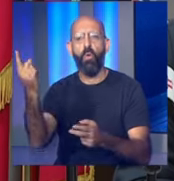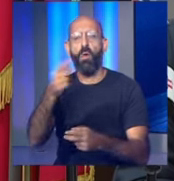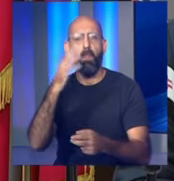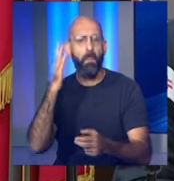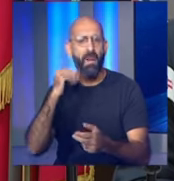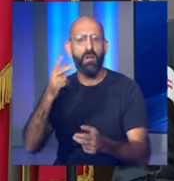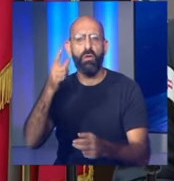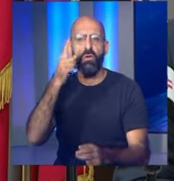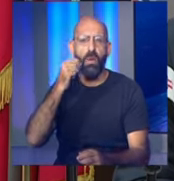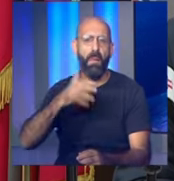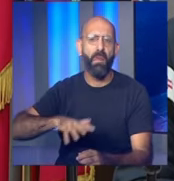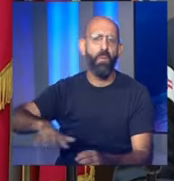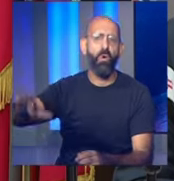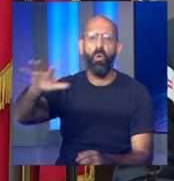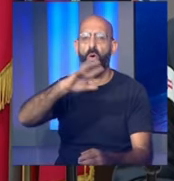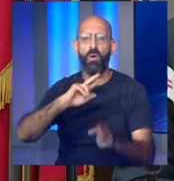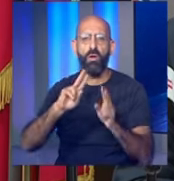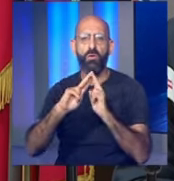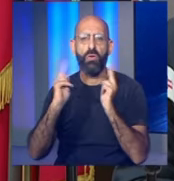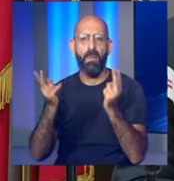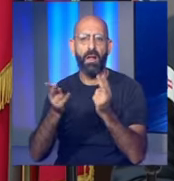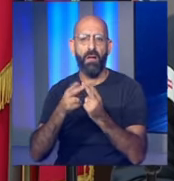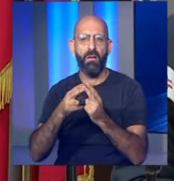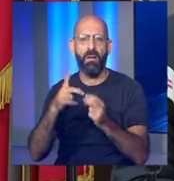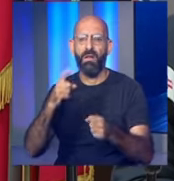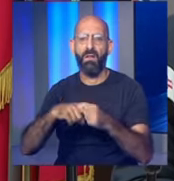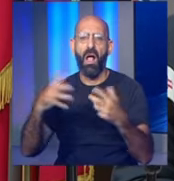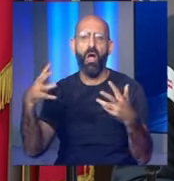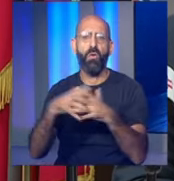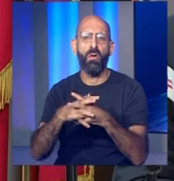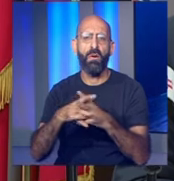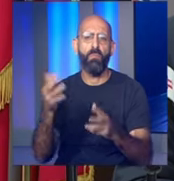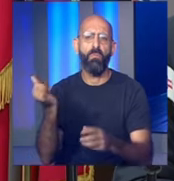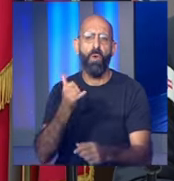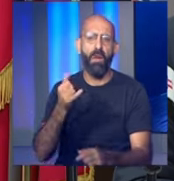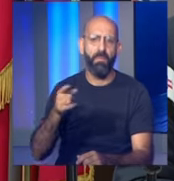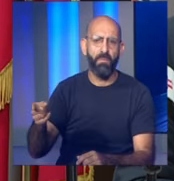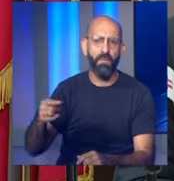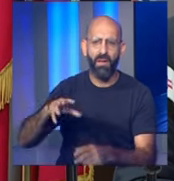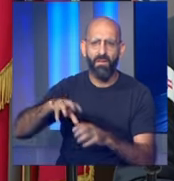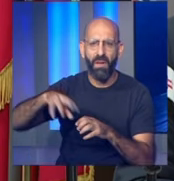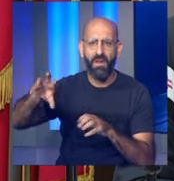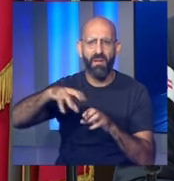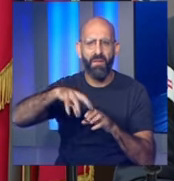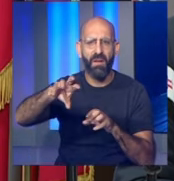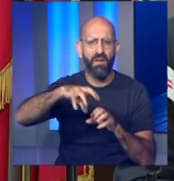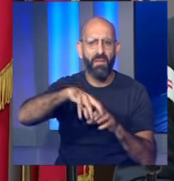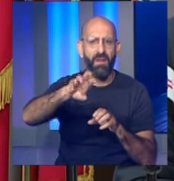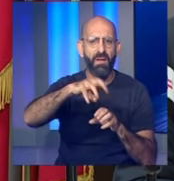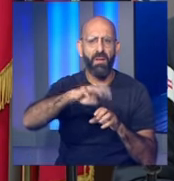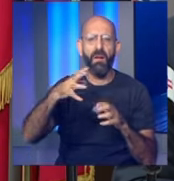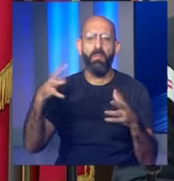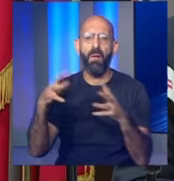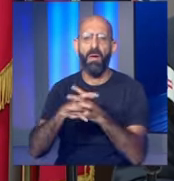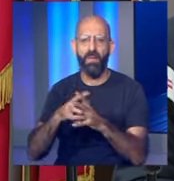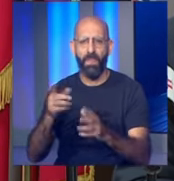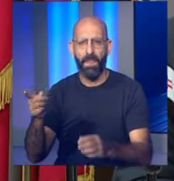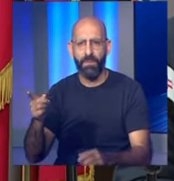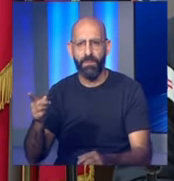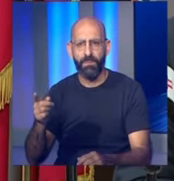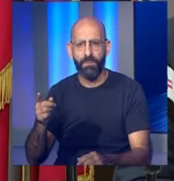التعاون الوثيق ما بيننا وما بين نقابة العاملات والعاملين